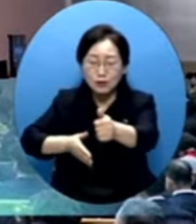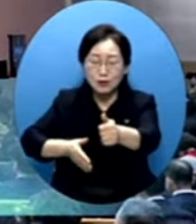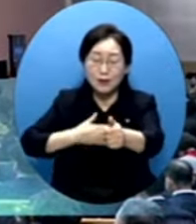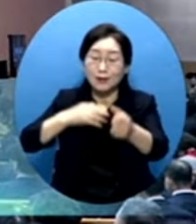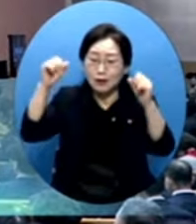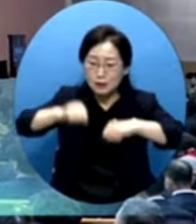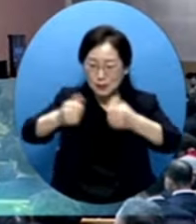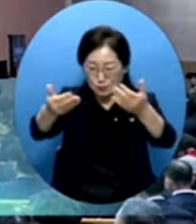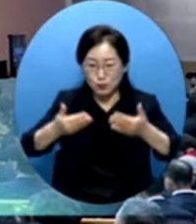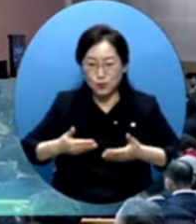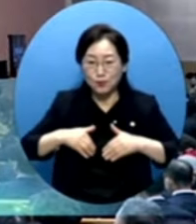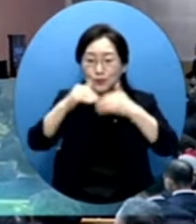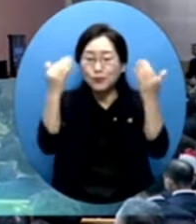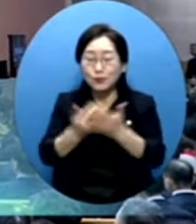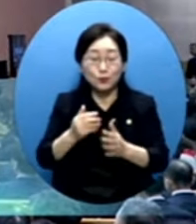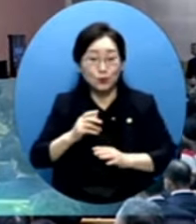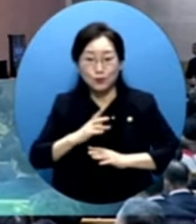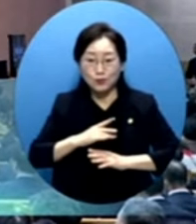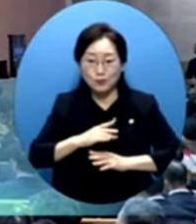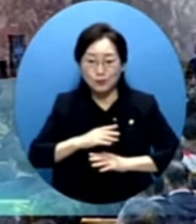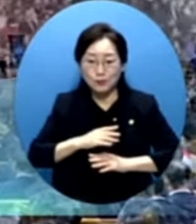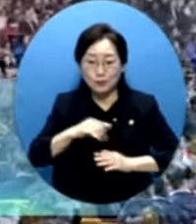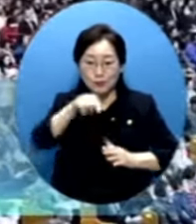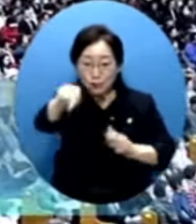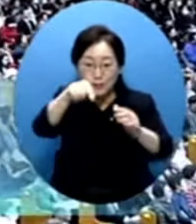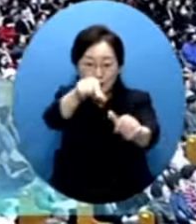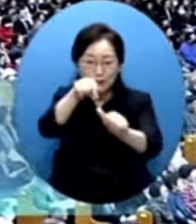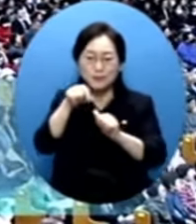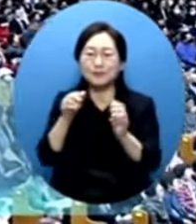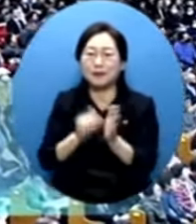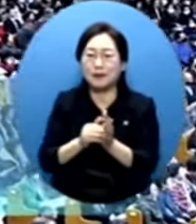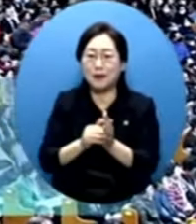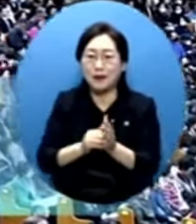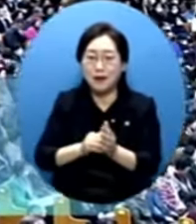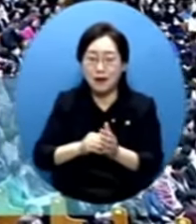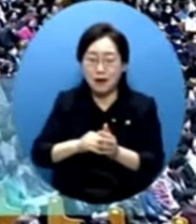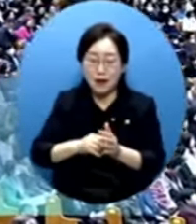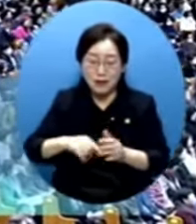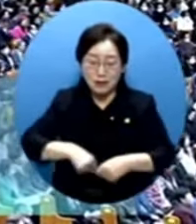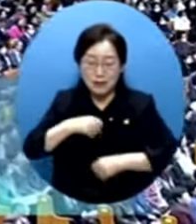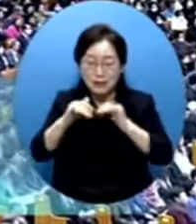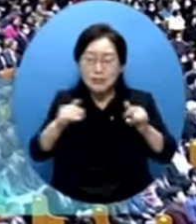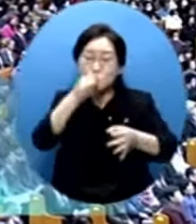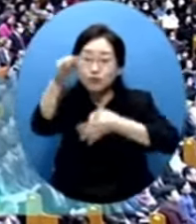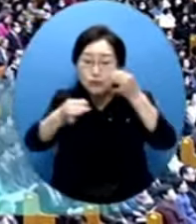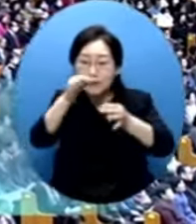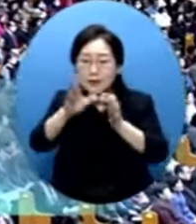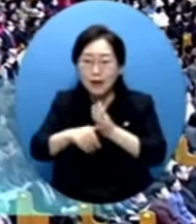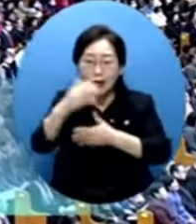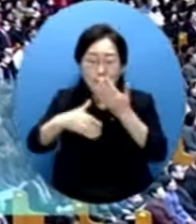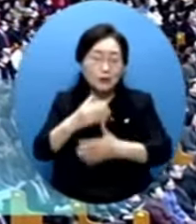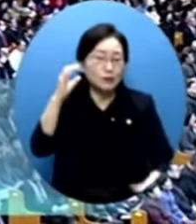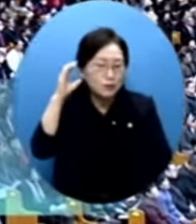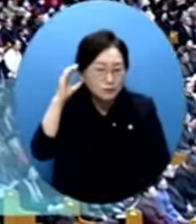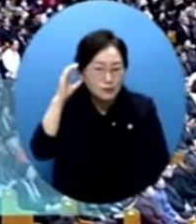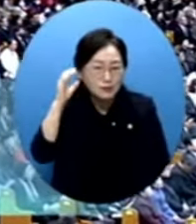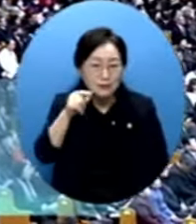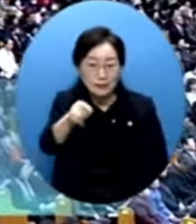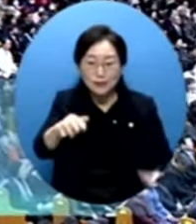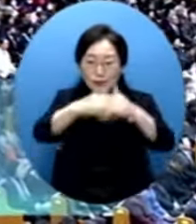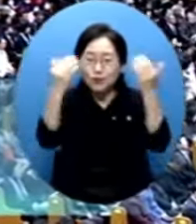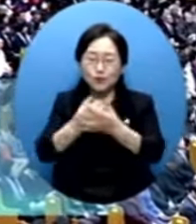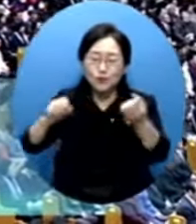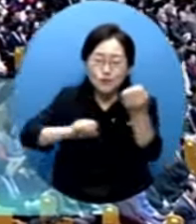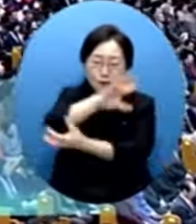응답하시고 내 모든 두려움에서 나를 건지셨도다 아악기 의인이 부르짖음에께서 들으시고 그들의 모든